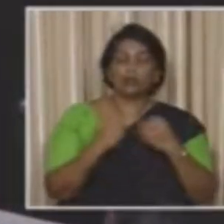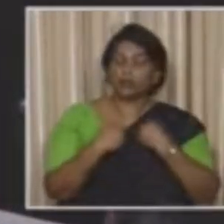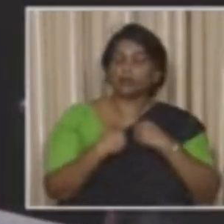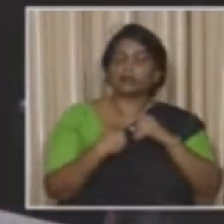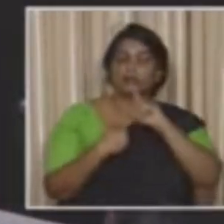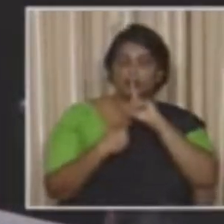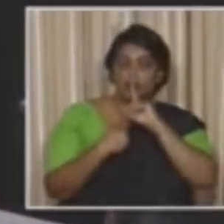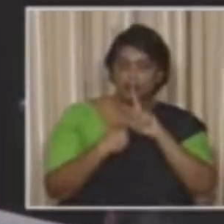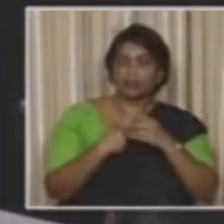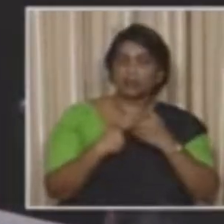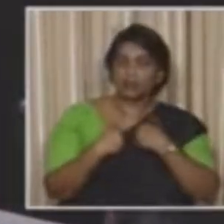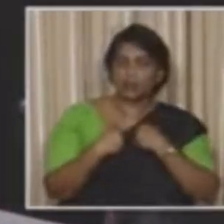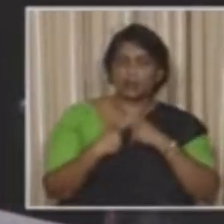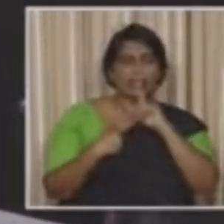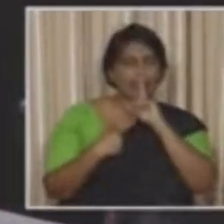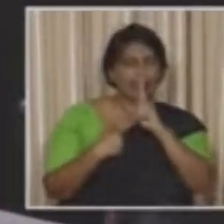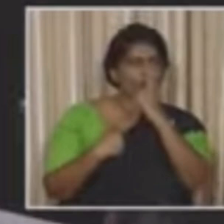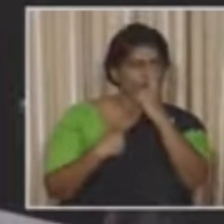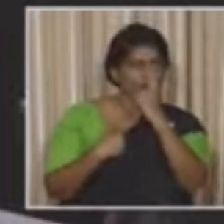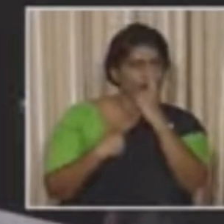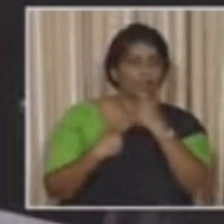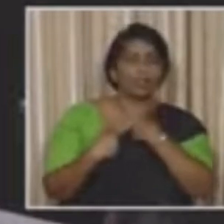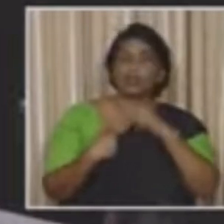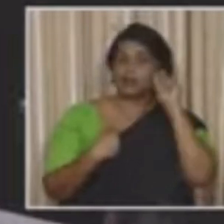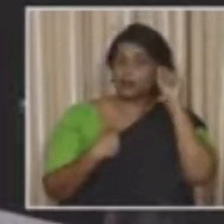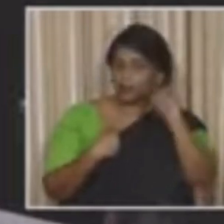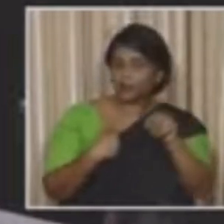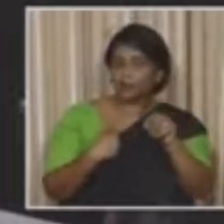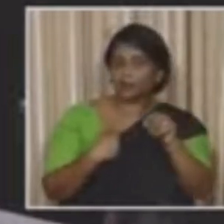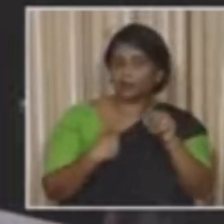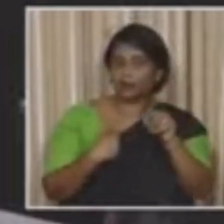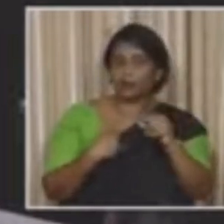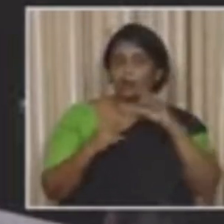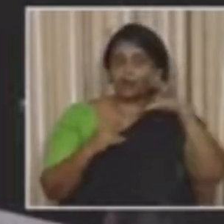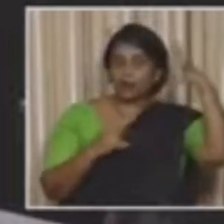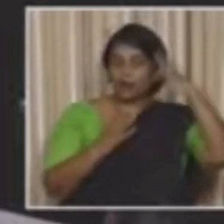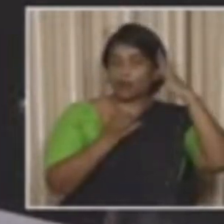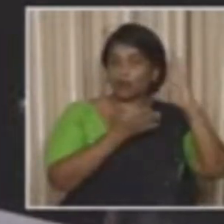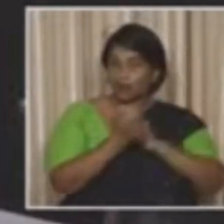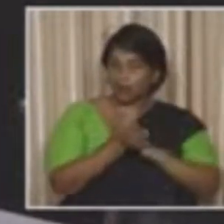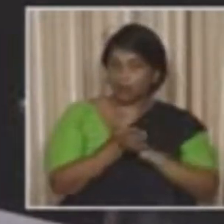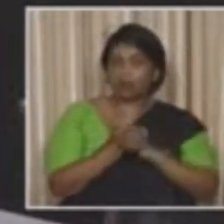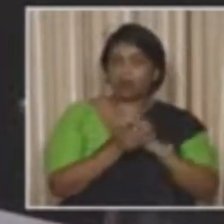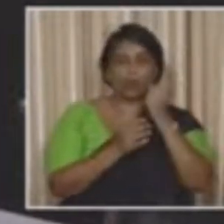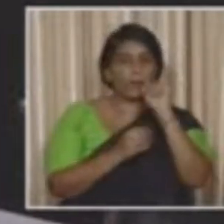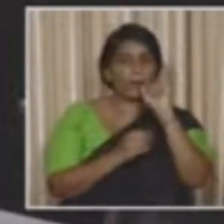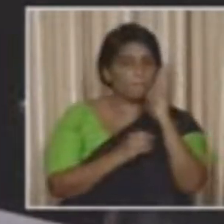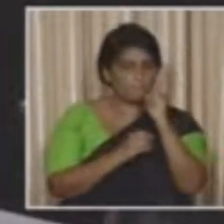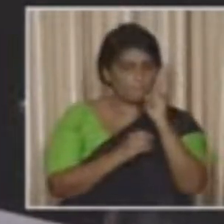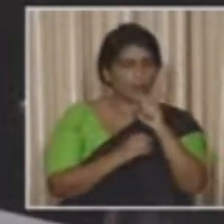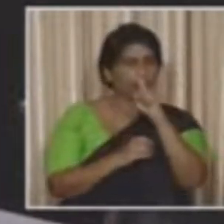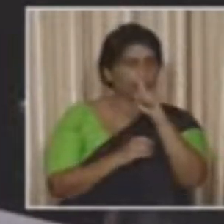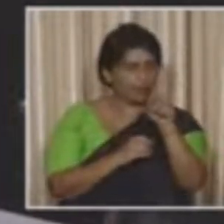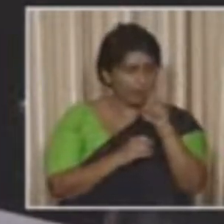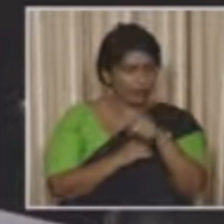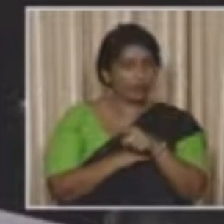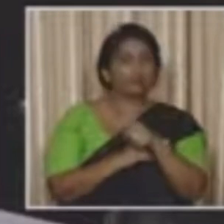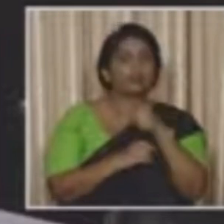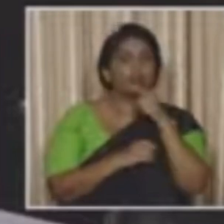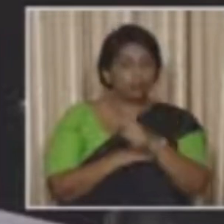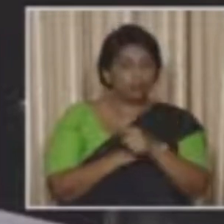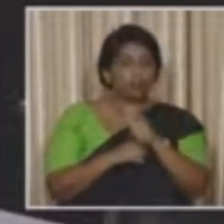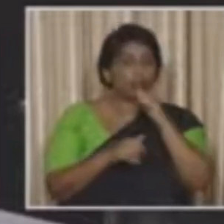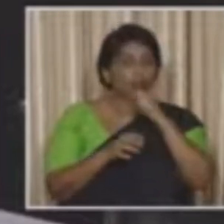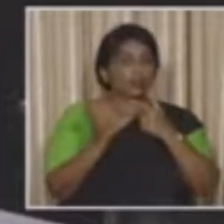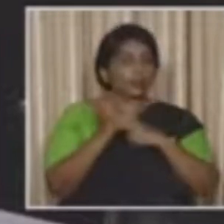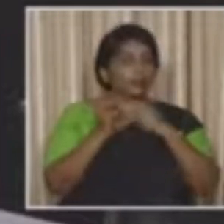මොකද්ද මම එකයි කිව්වේ එතුමට මම කිව්වේ මෙතන සෝලවල නිෂ්පාදනය කරන රුපියල් 50ක් වෙන එක වැරදි ඒක නියමිත